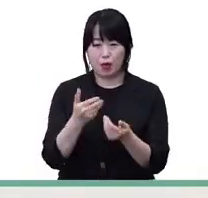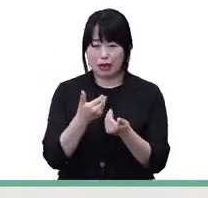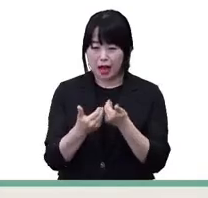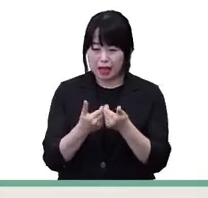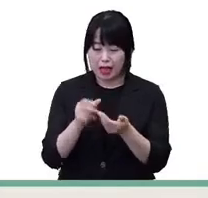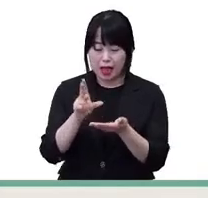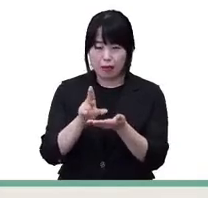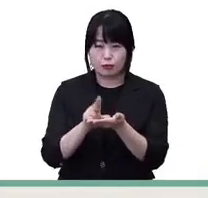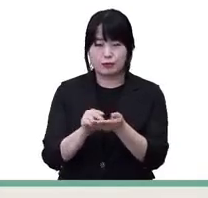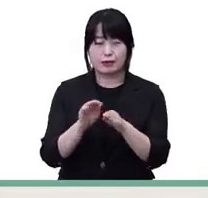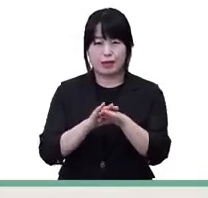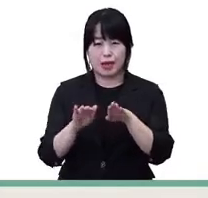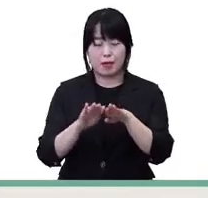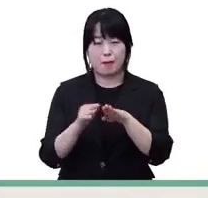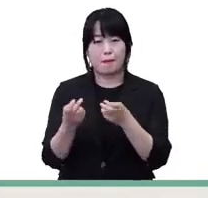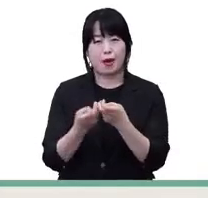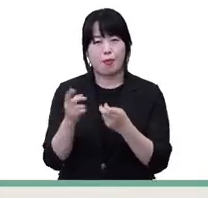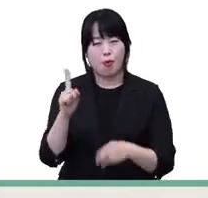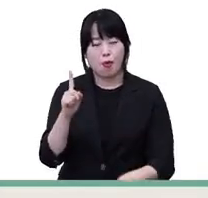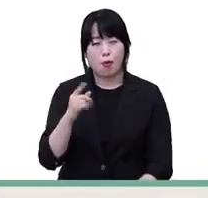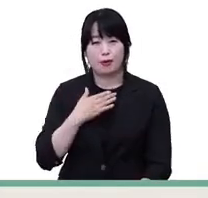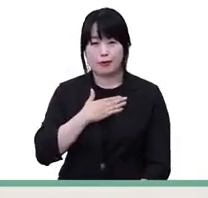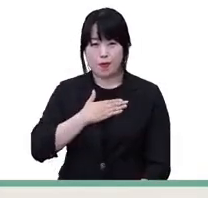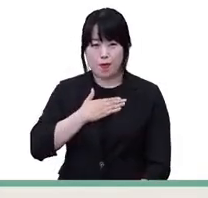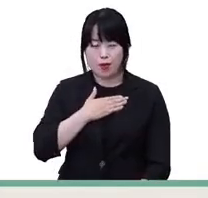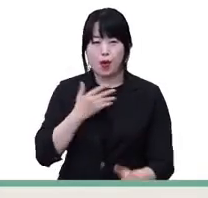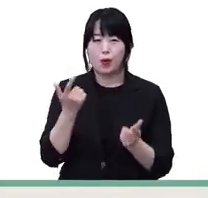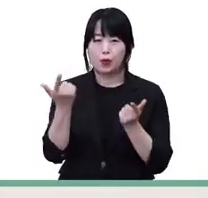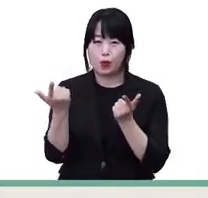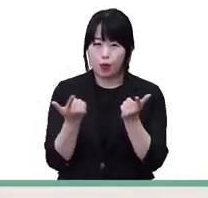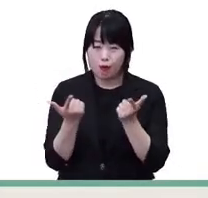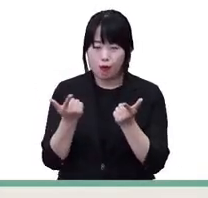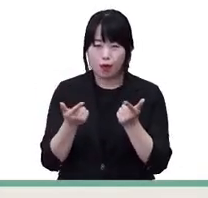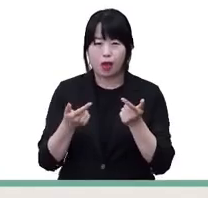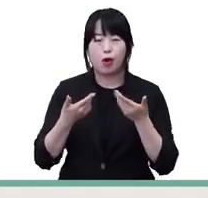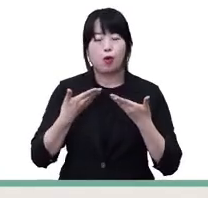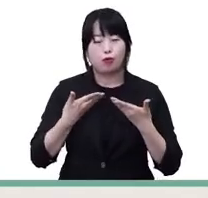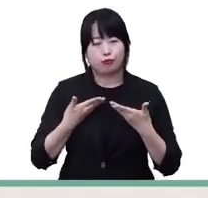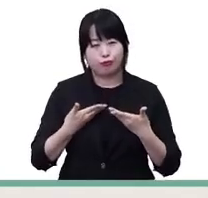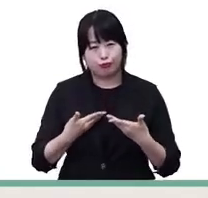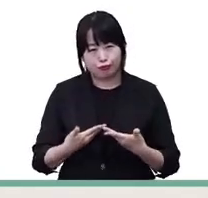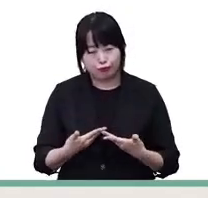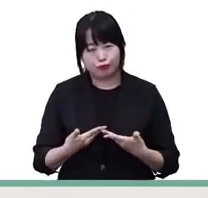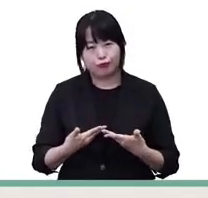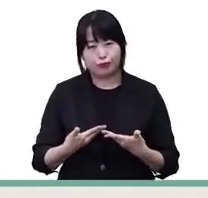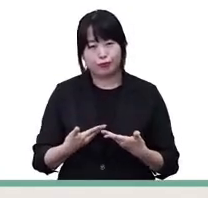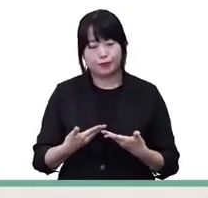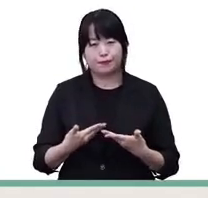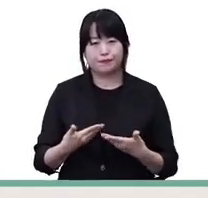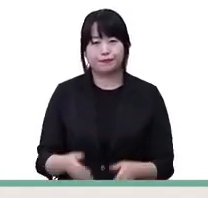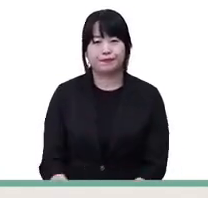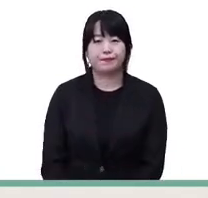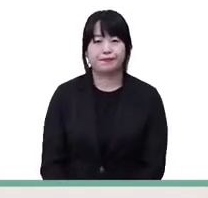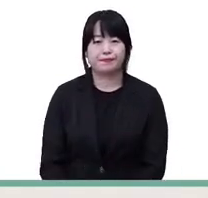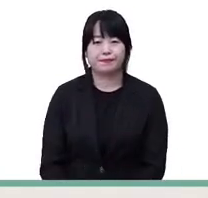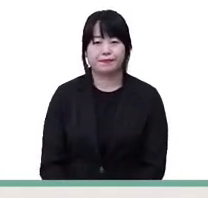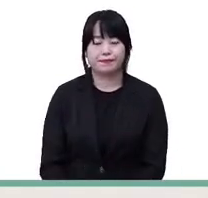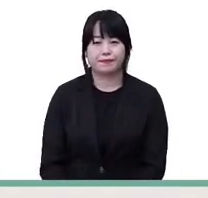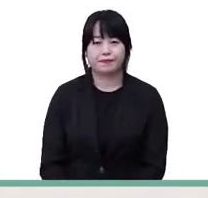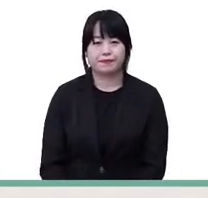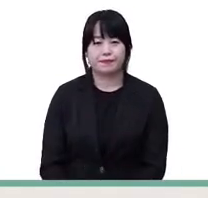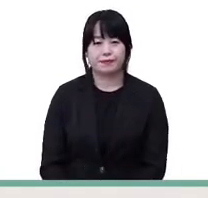기술이 감정을 자제하고 침착하게 이야기하는 겁니다. 이런 이제